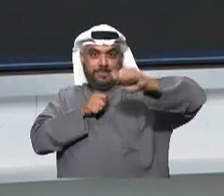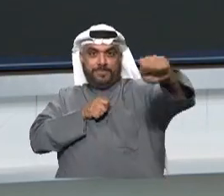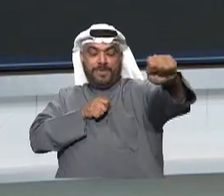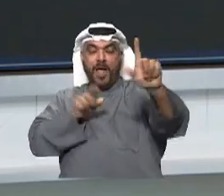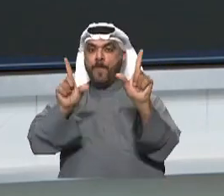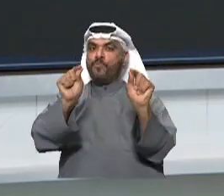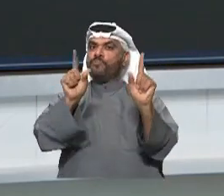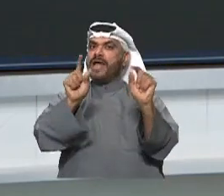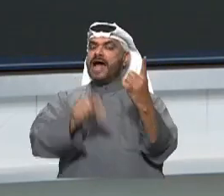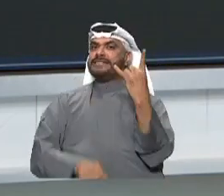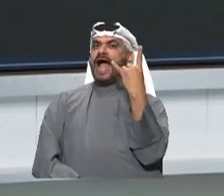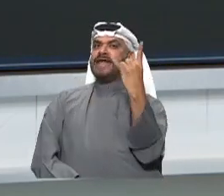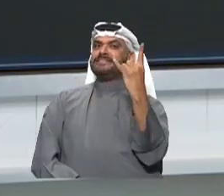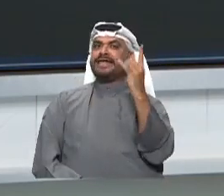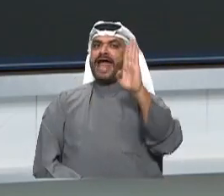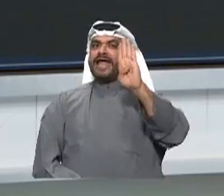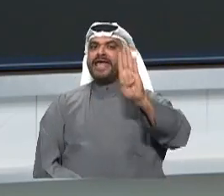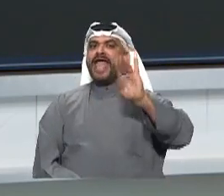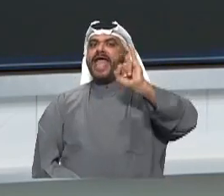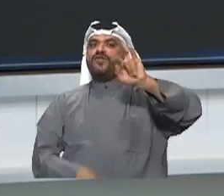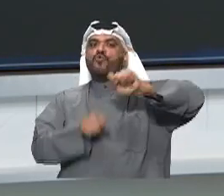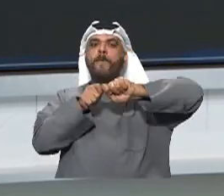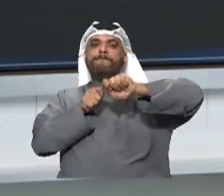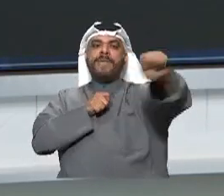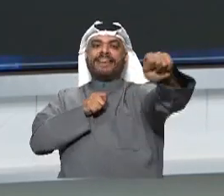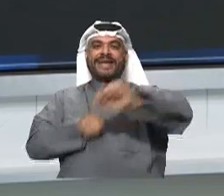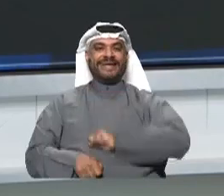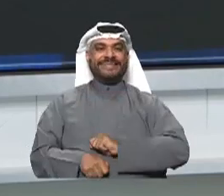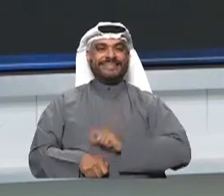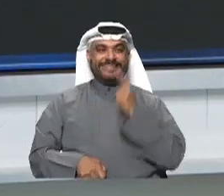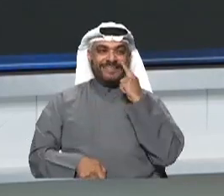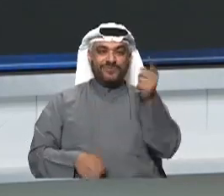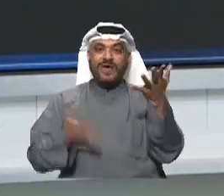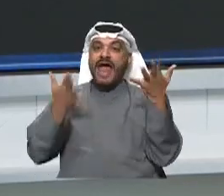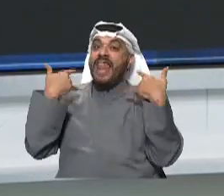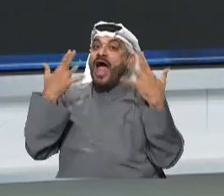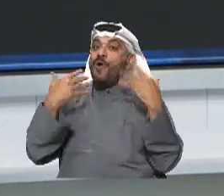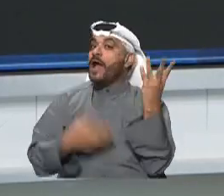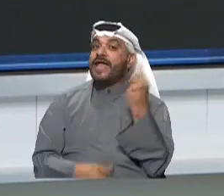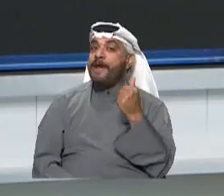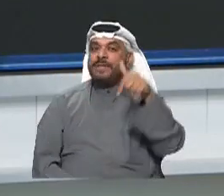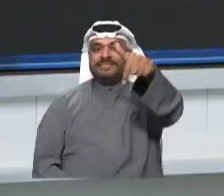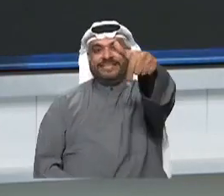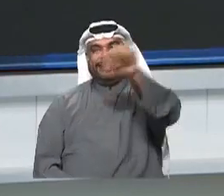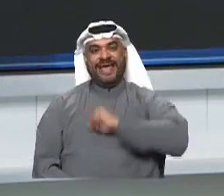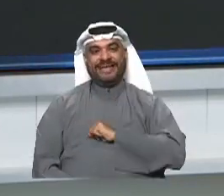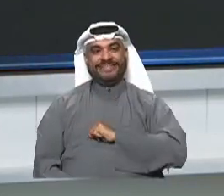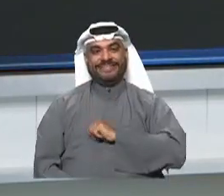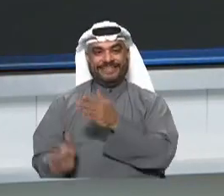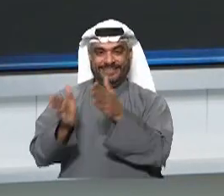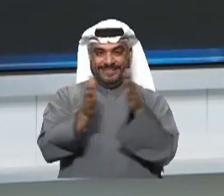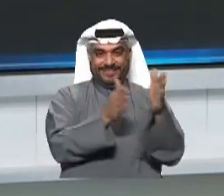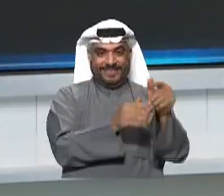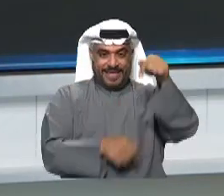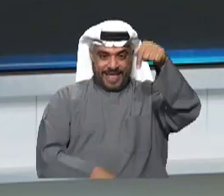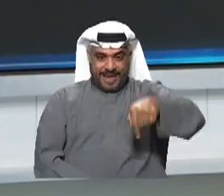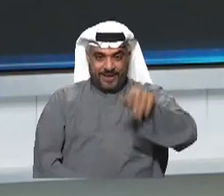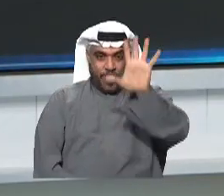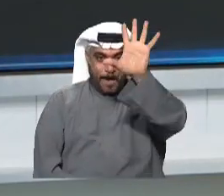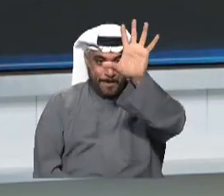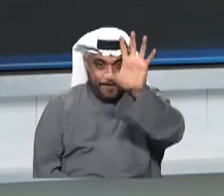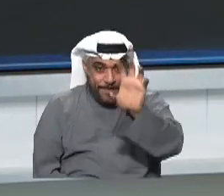تجاوز العشره كيلو متر يا حاليا شماليه غربيه سرعتها 6 كيلو متر في الساعه الاجواء المتوقعه في منتصف هذه الليله